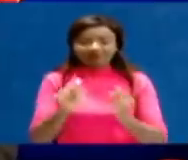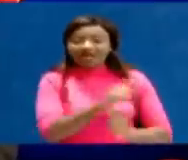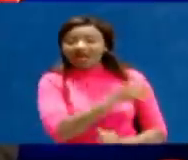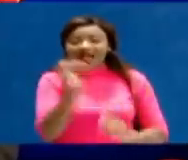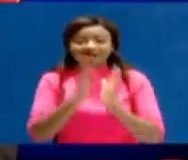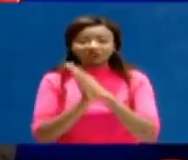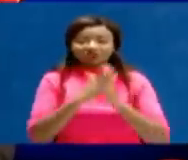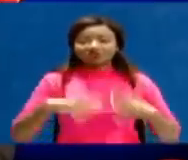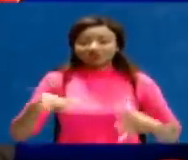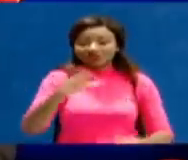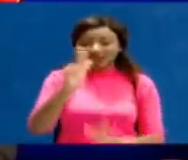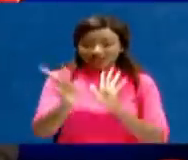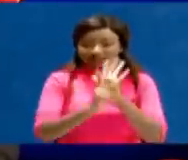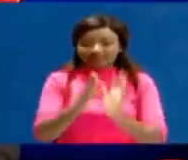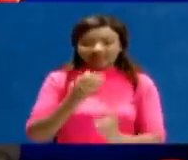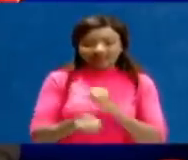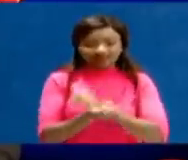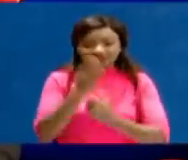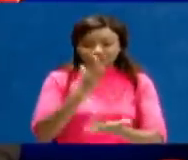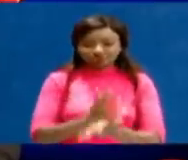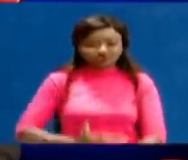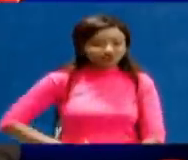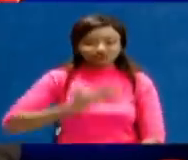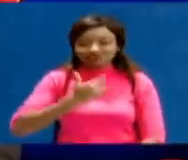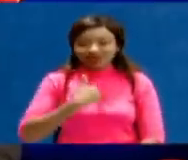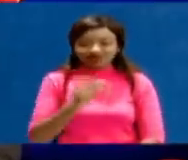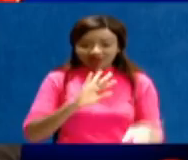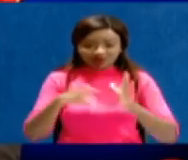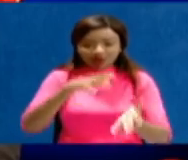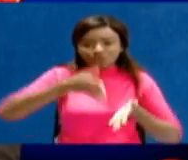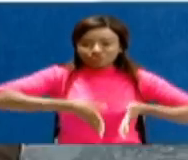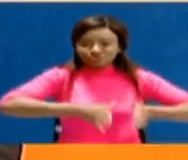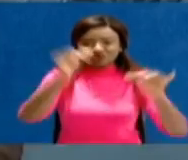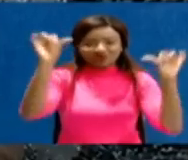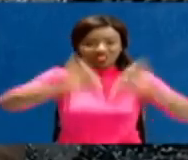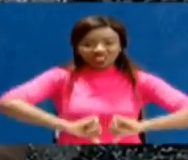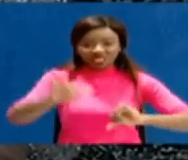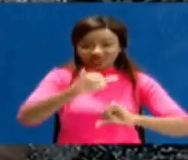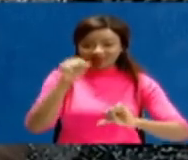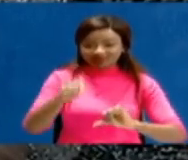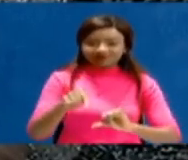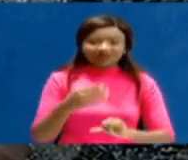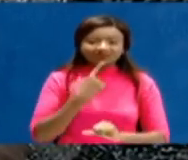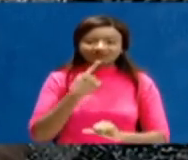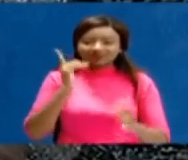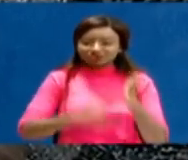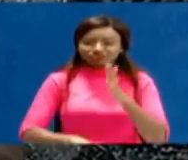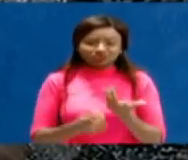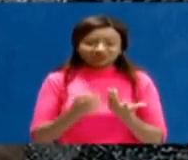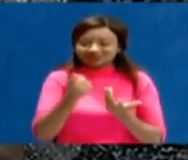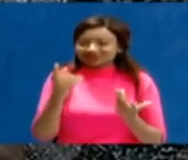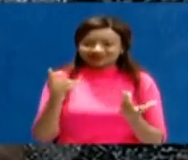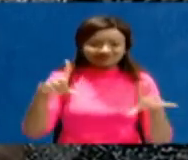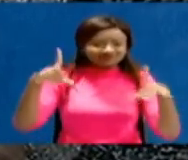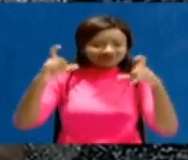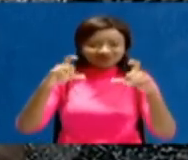Kwingine kwamba wakazi wa mji wa Kitale wanaelezea ghadhabu yao kuhusiana na hali mbaya barabara katikati ya mji huo, ambao wanasema naleta mandhari ya